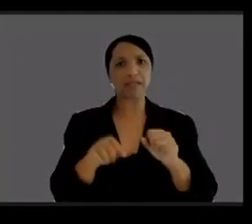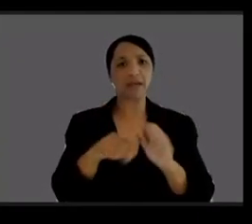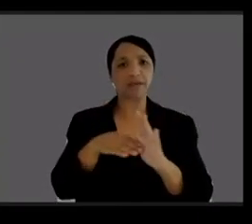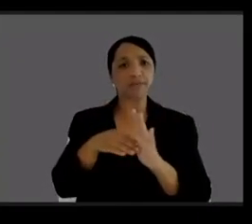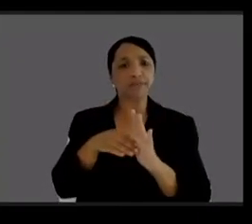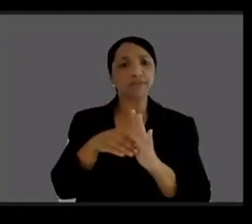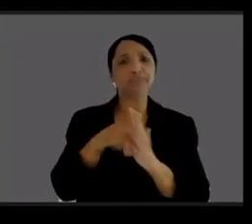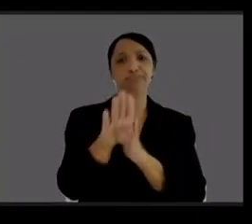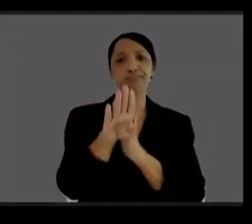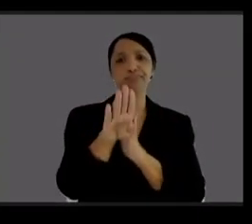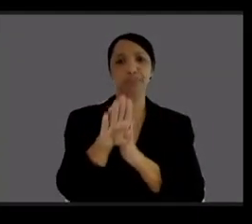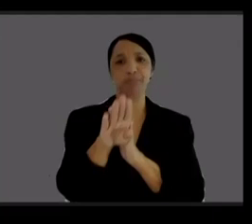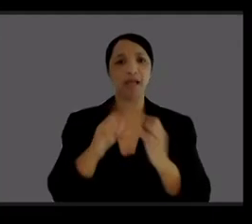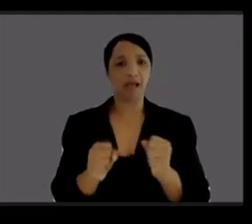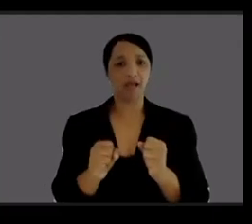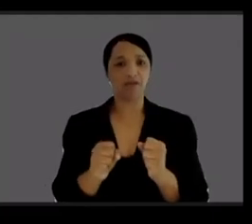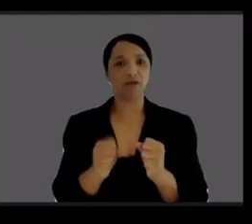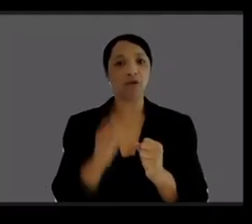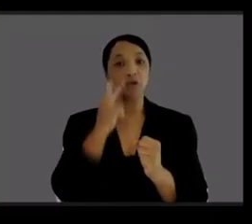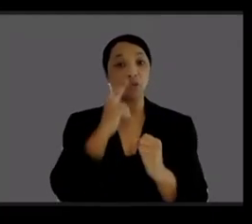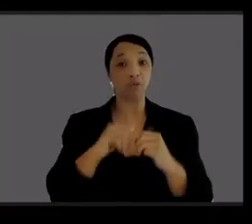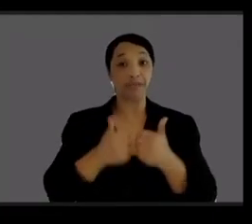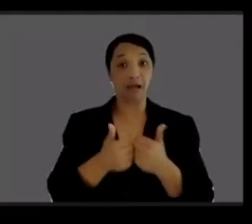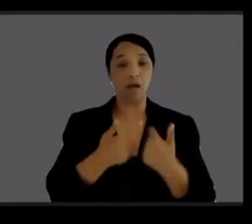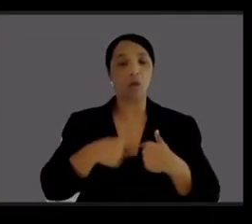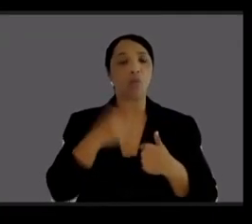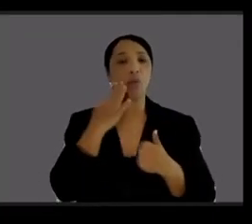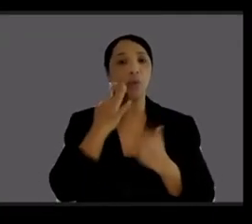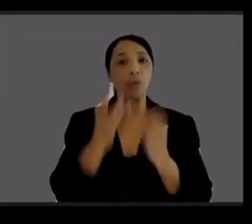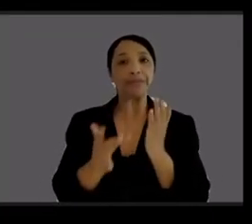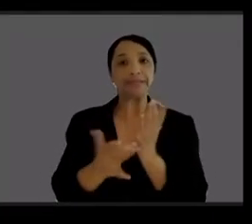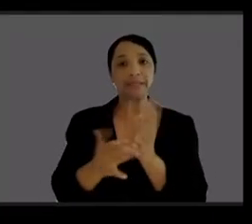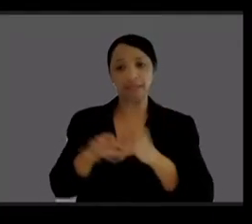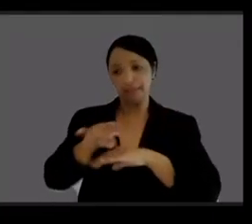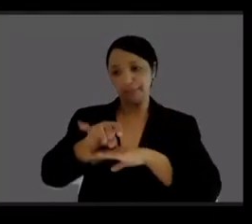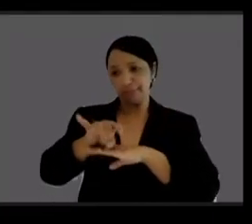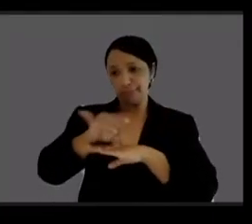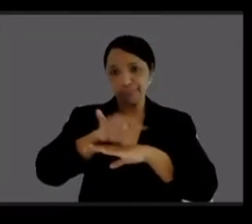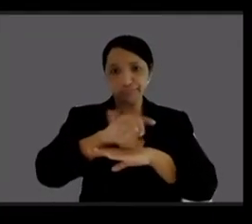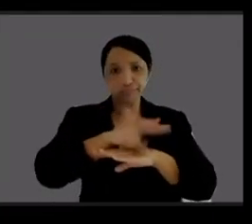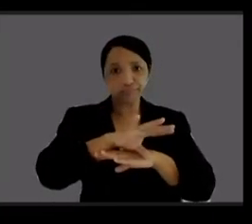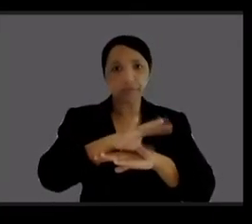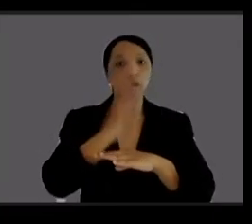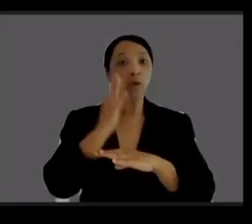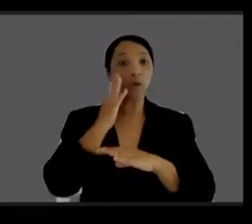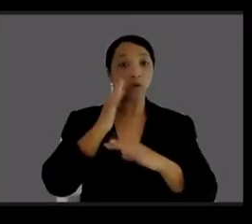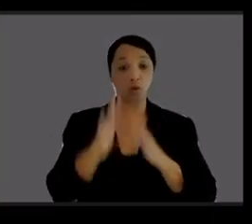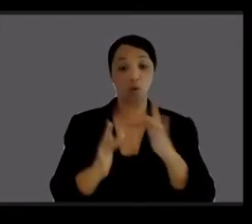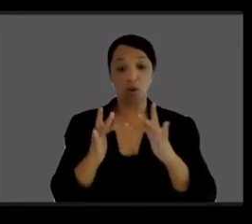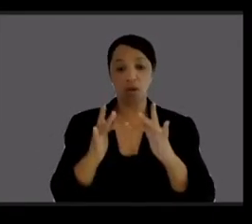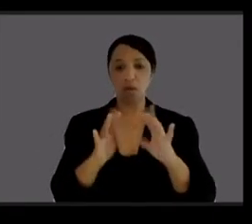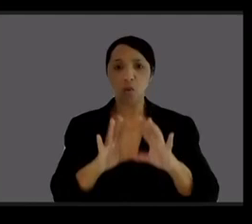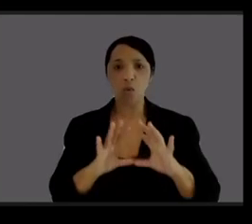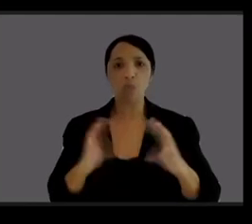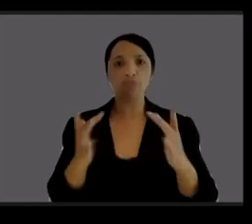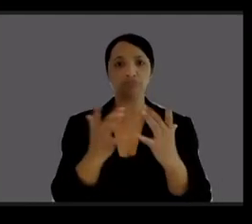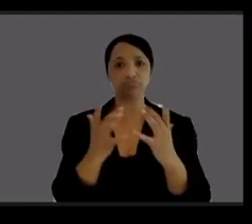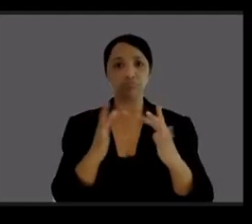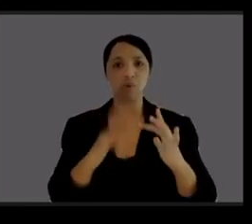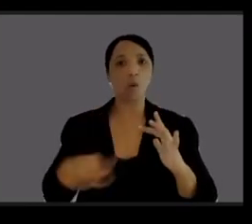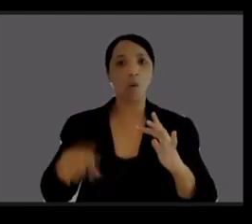新来加速 SDG 的实现，并且呢向南方国家提供技术援助，帮助他们弥合数字鸿